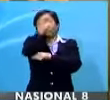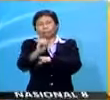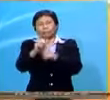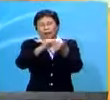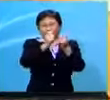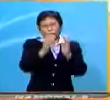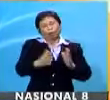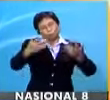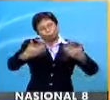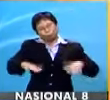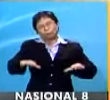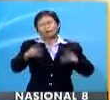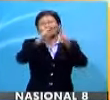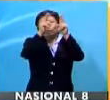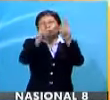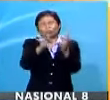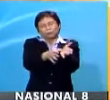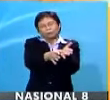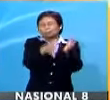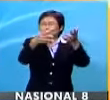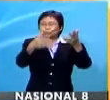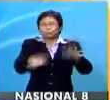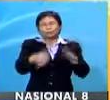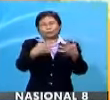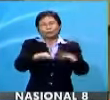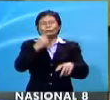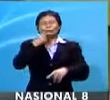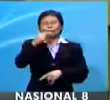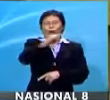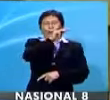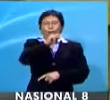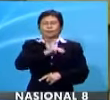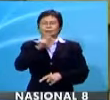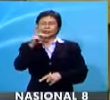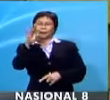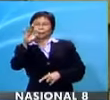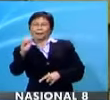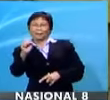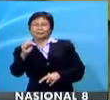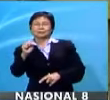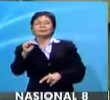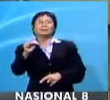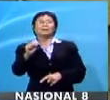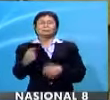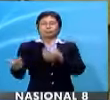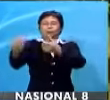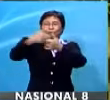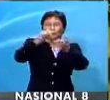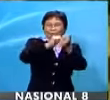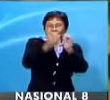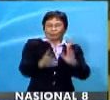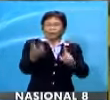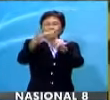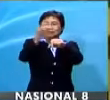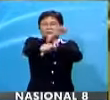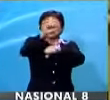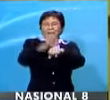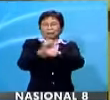atlet juga telah menjalani ujian doping seperti diarahkan menteri belia dan sukan agar penyertaan atlet